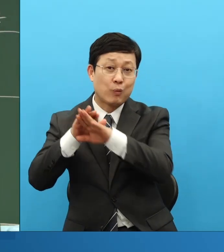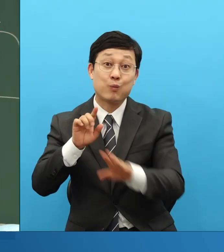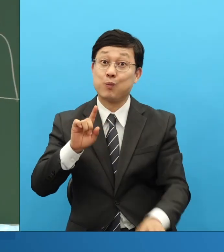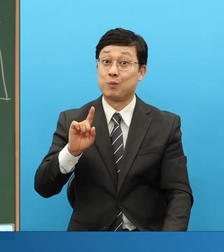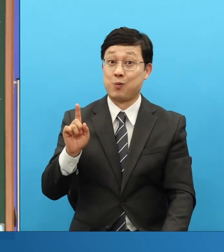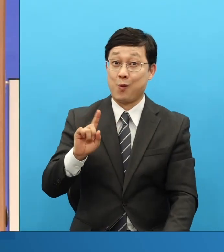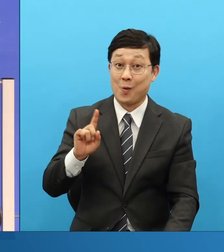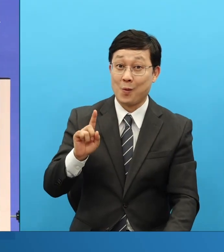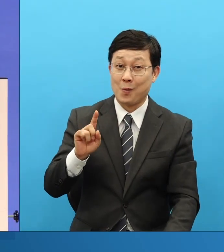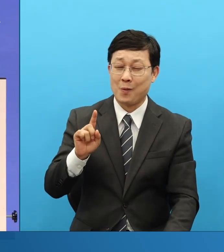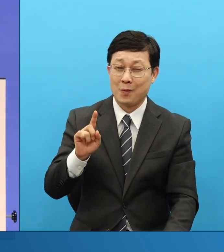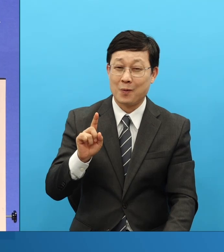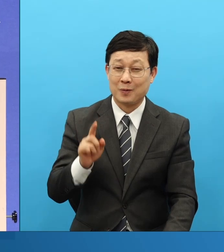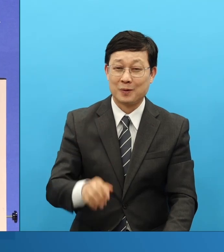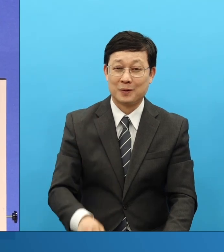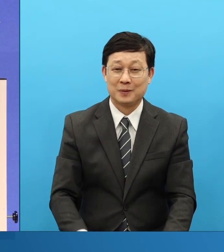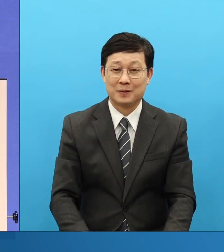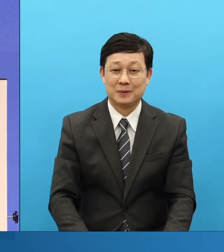중요하지요. It's very important.